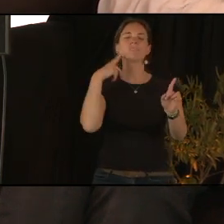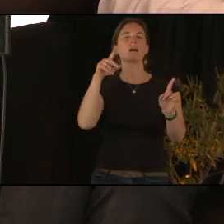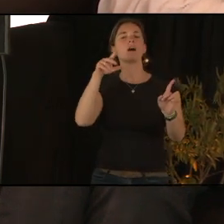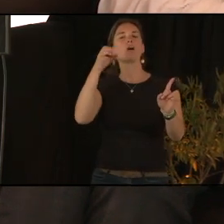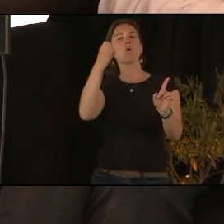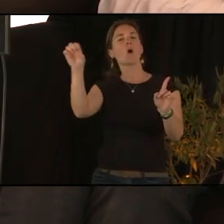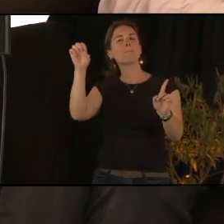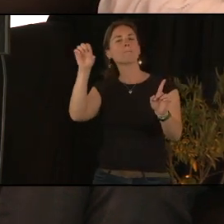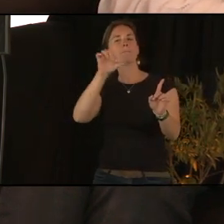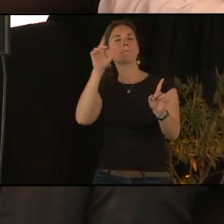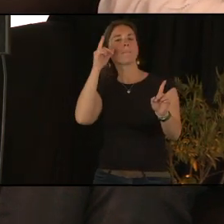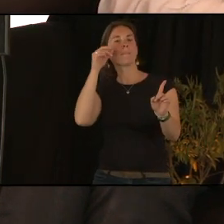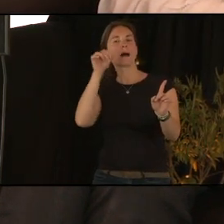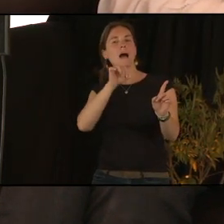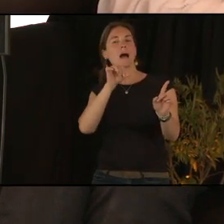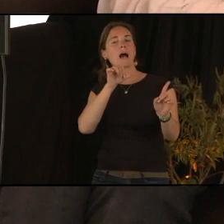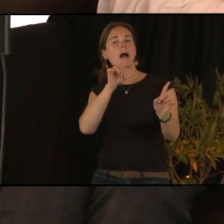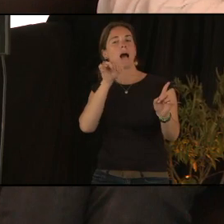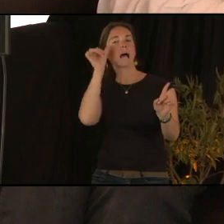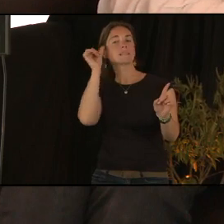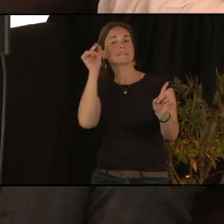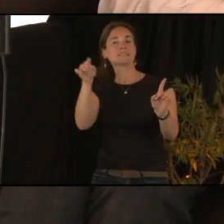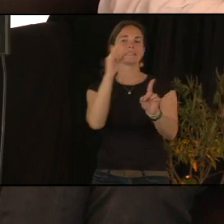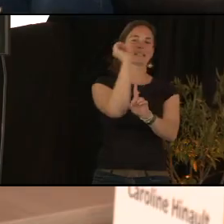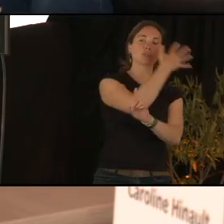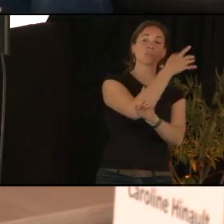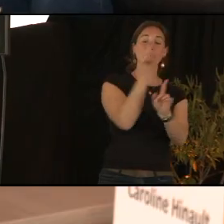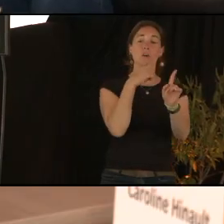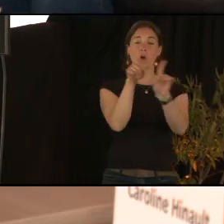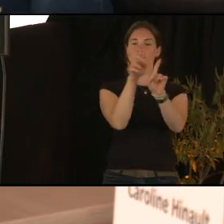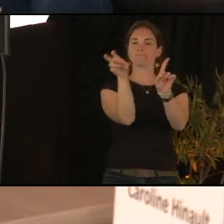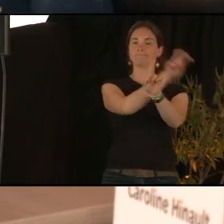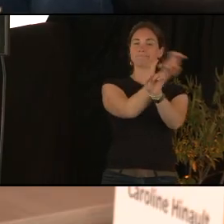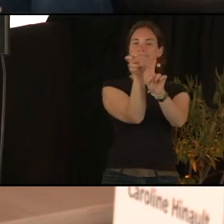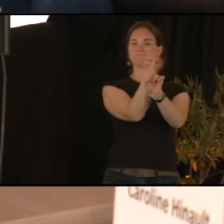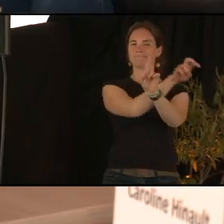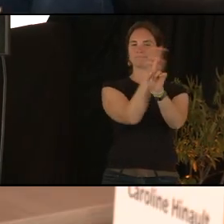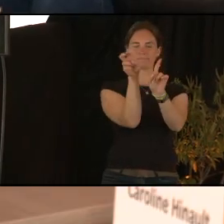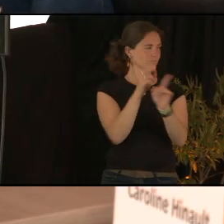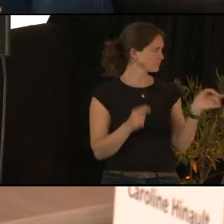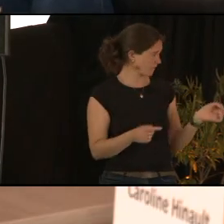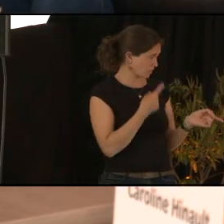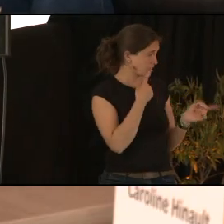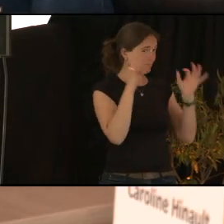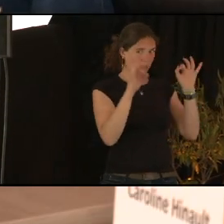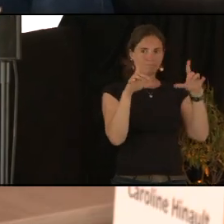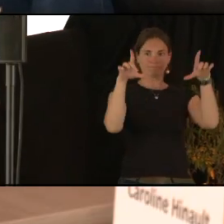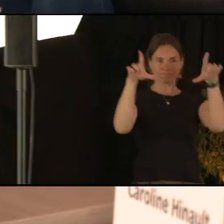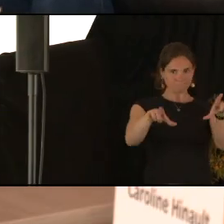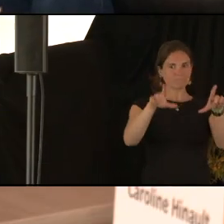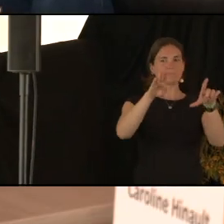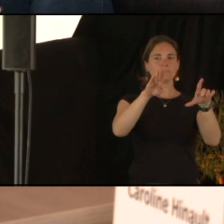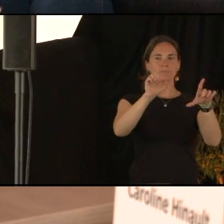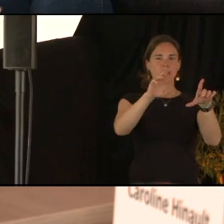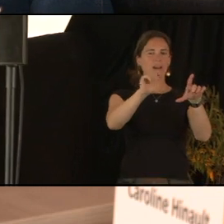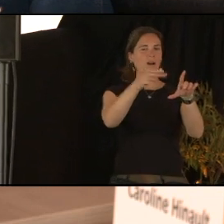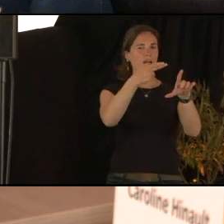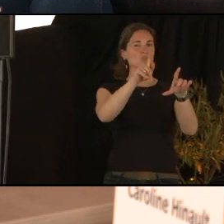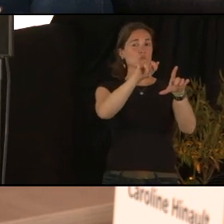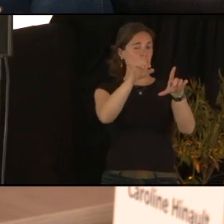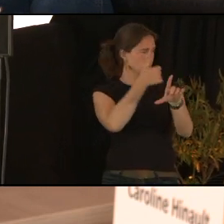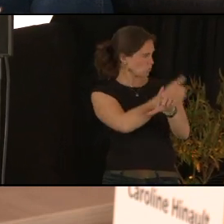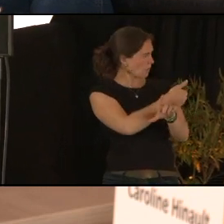jusque dans le continent américain. Pour le coup, c'est vraiment le lieu, c'est vraiment la Béringie qui est à l'origine du roman. Je crois, voilà, que